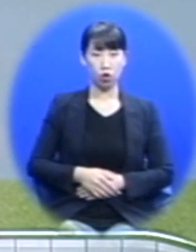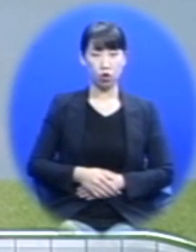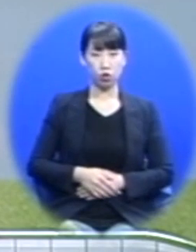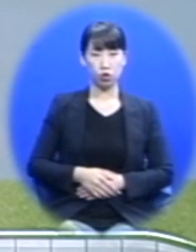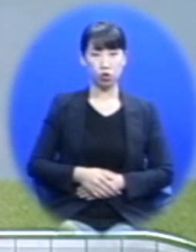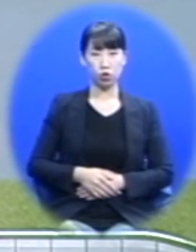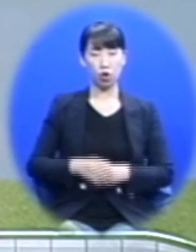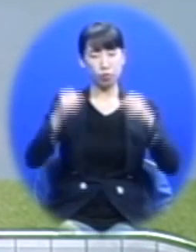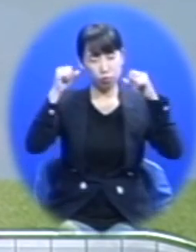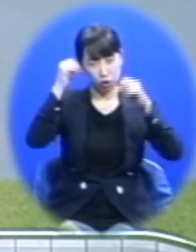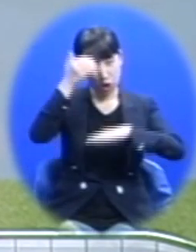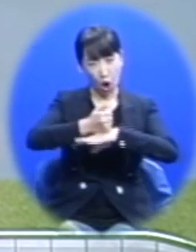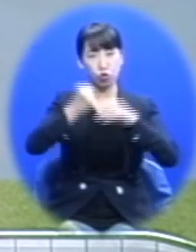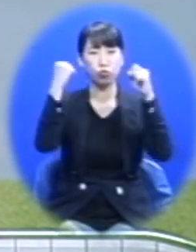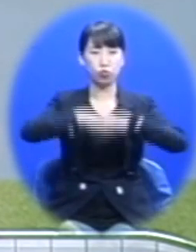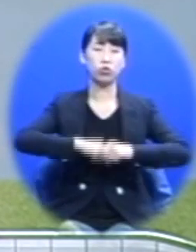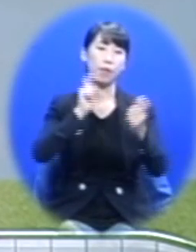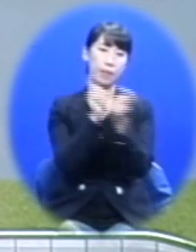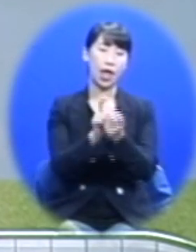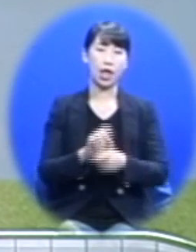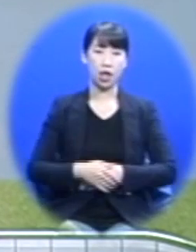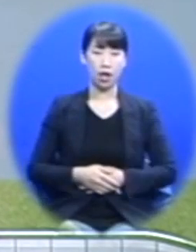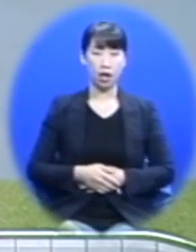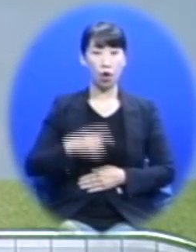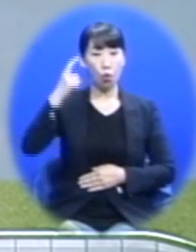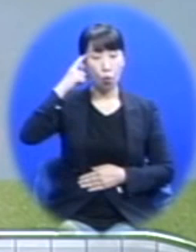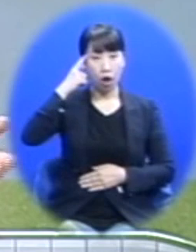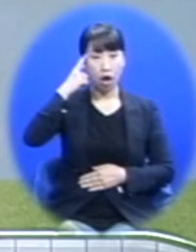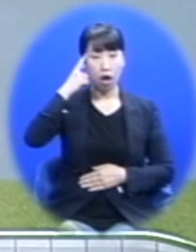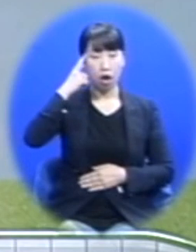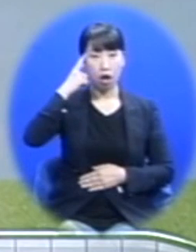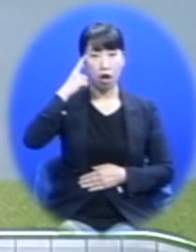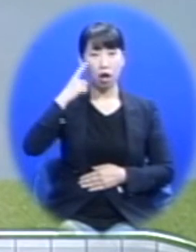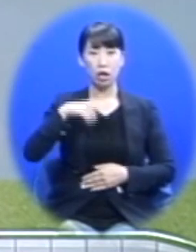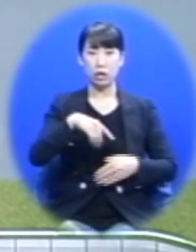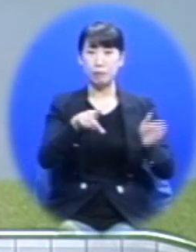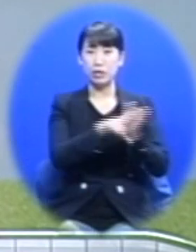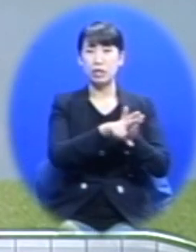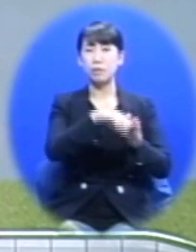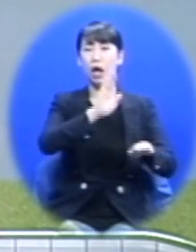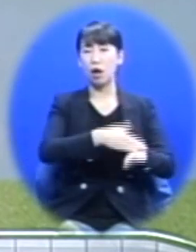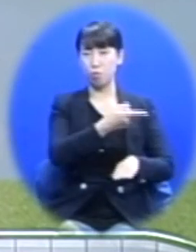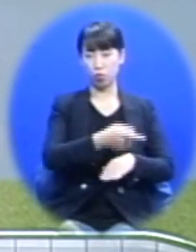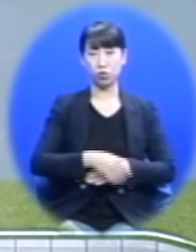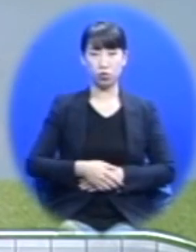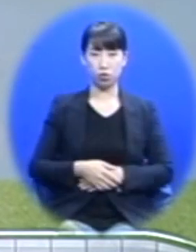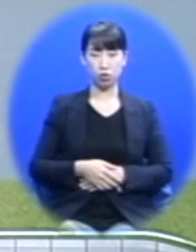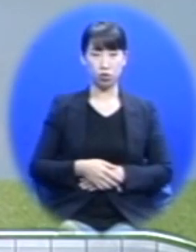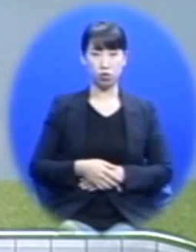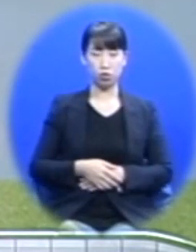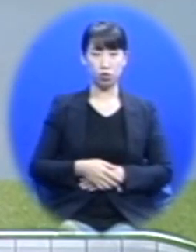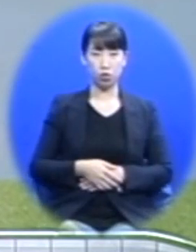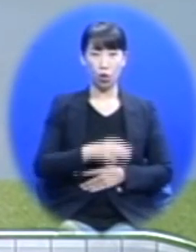그러면 무너질 때가 옵니다. 왜? 그건 절대로 믿을, 진짜 믿을 대상이 아니니까. 믿었기